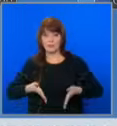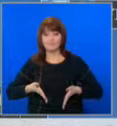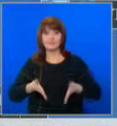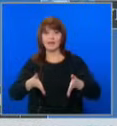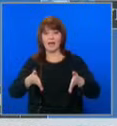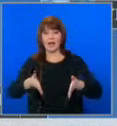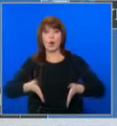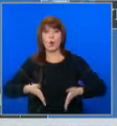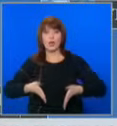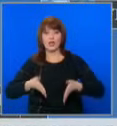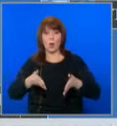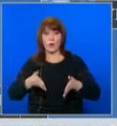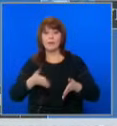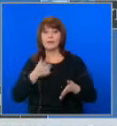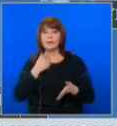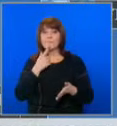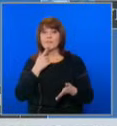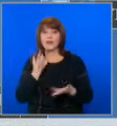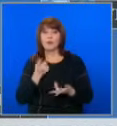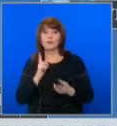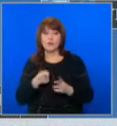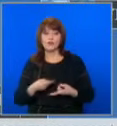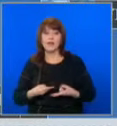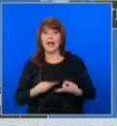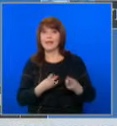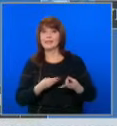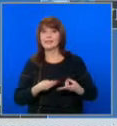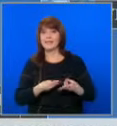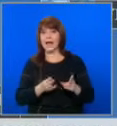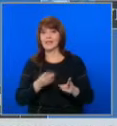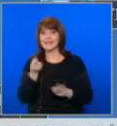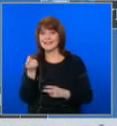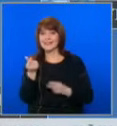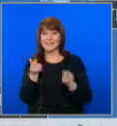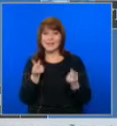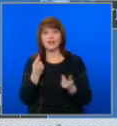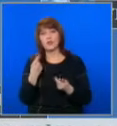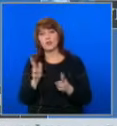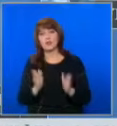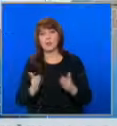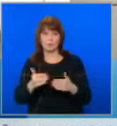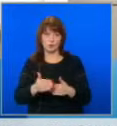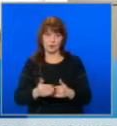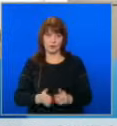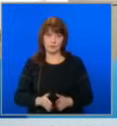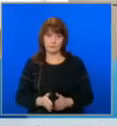румъния българия и турция който им позволи да изнасят значителни количества зърно и други